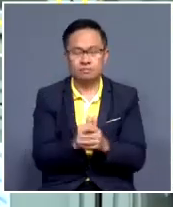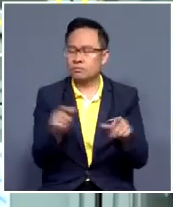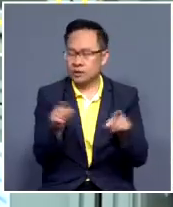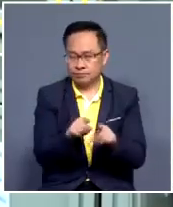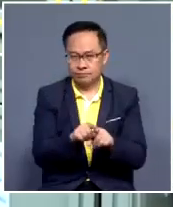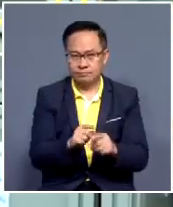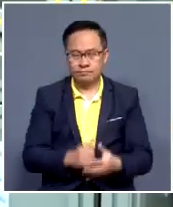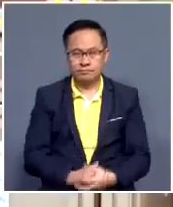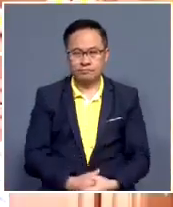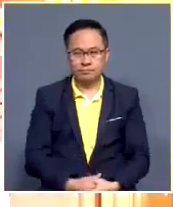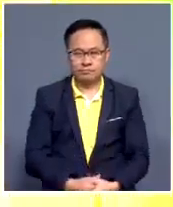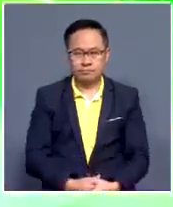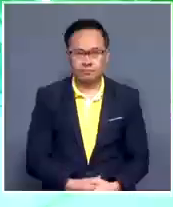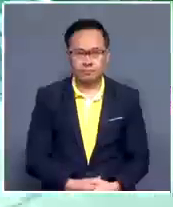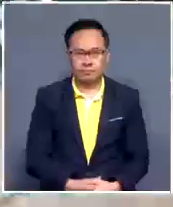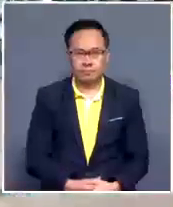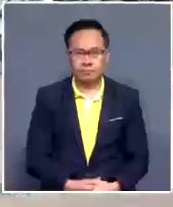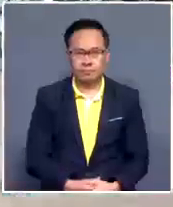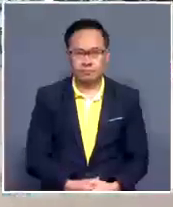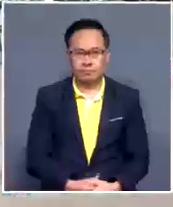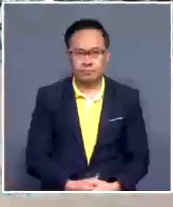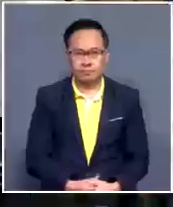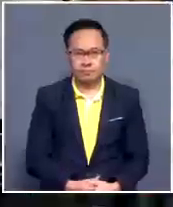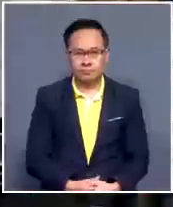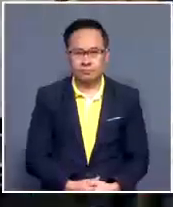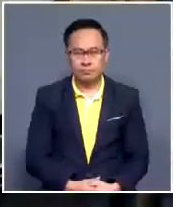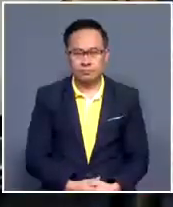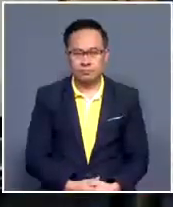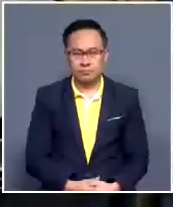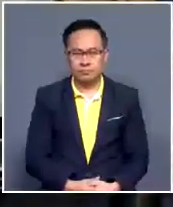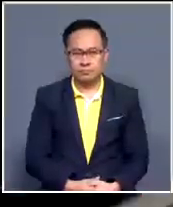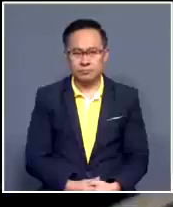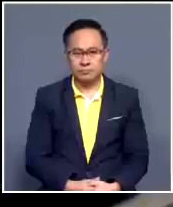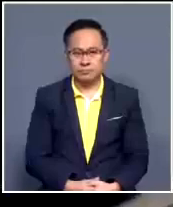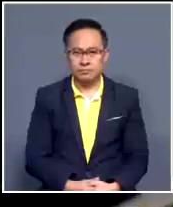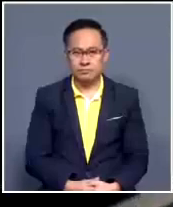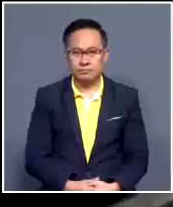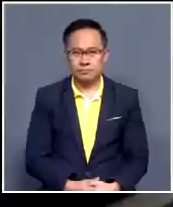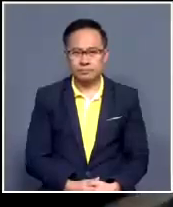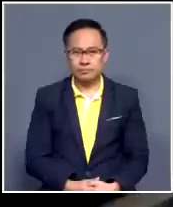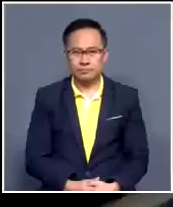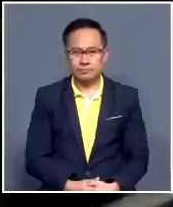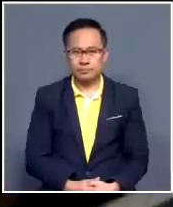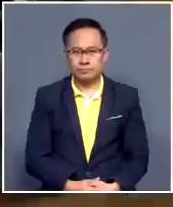จทย์ได้อันนึงที่เป็นอย่างดีครับ